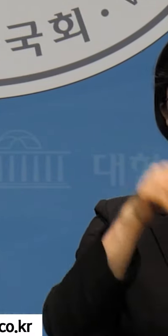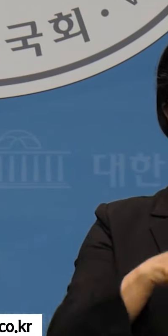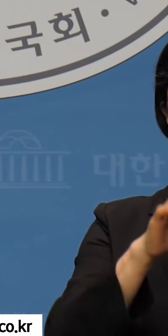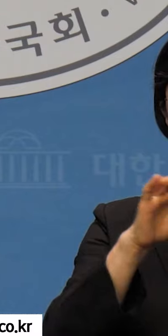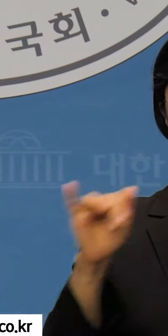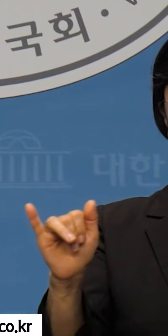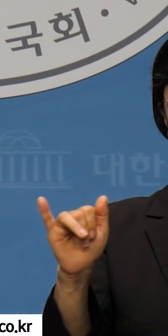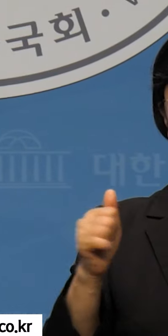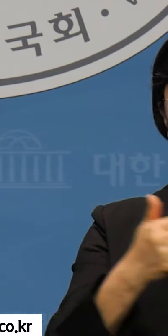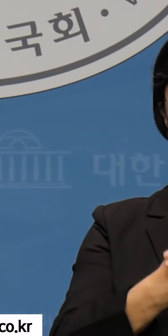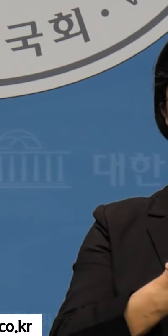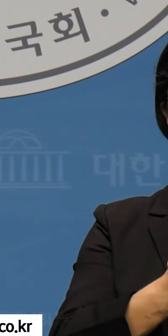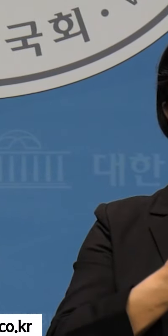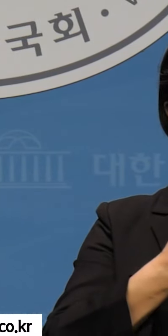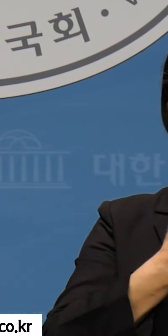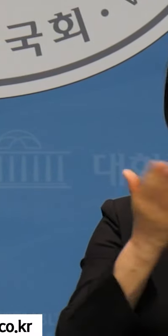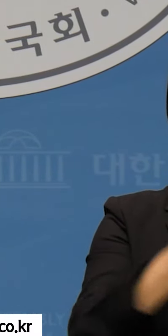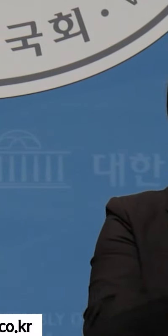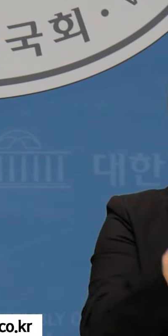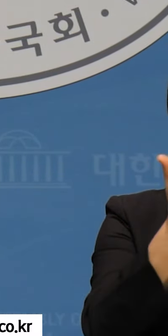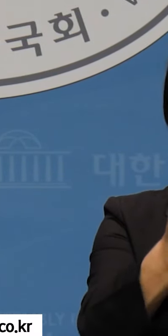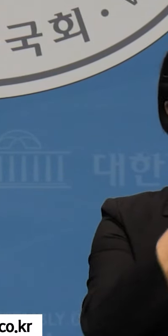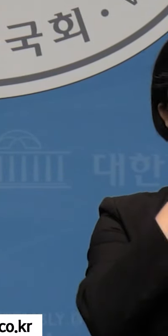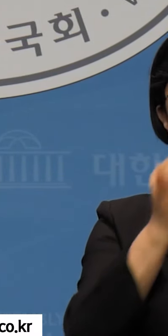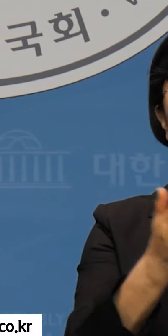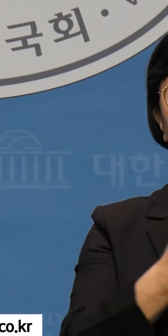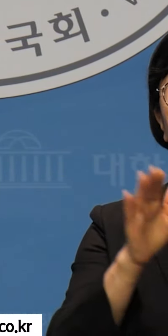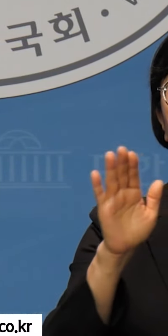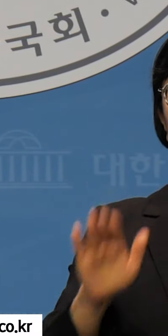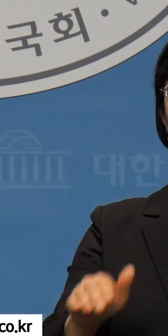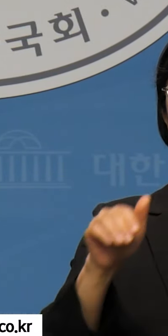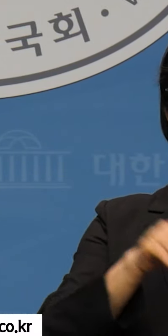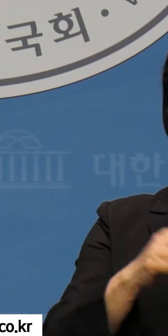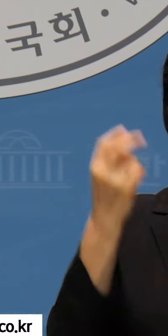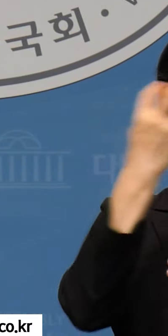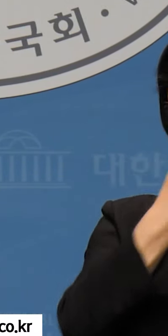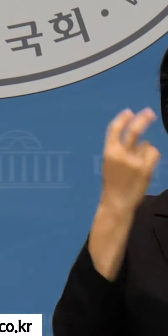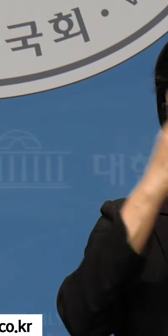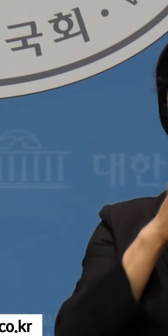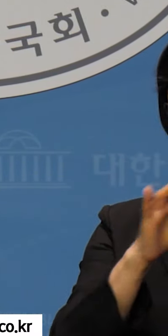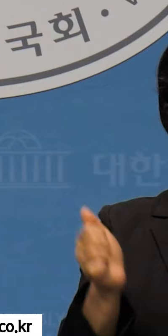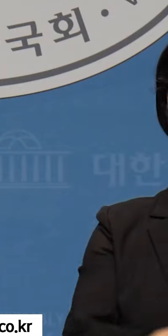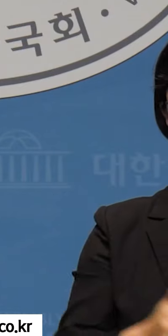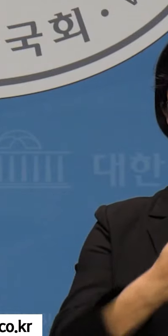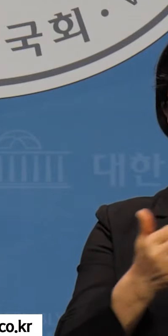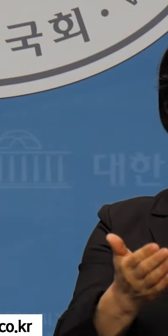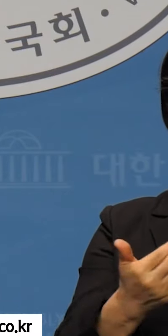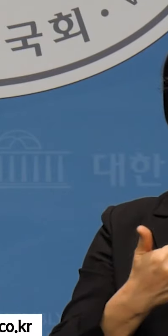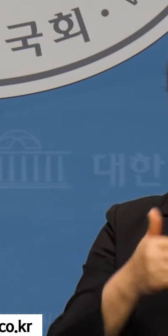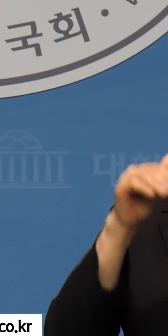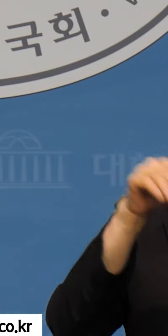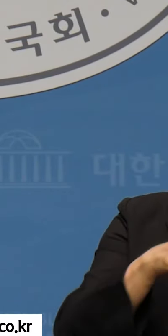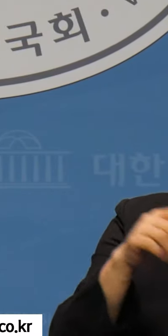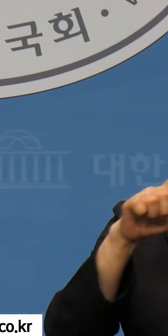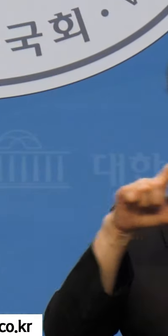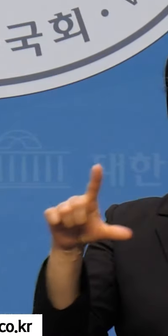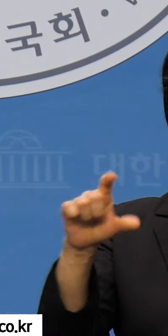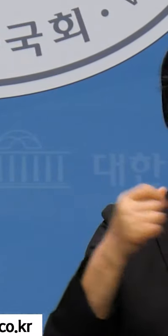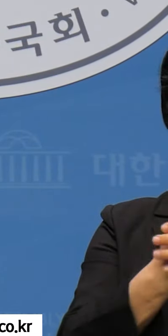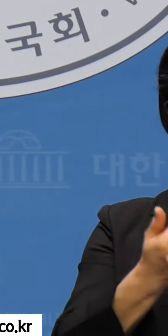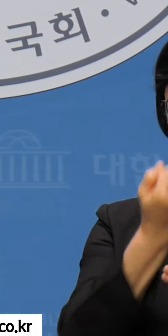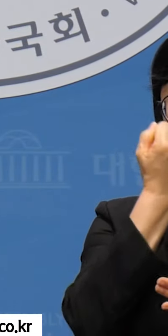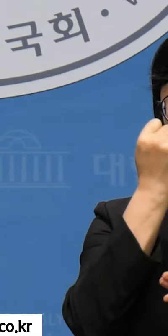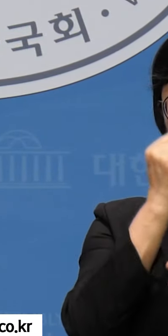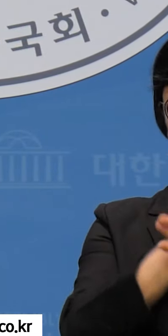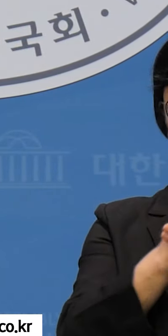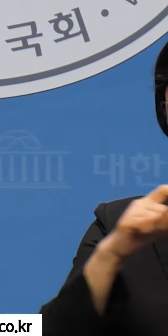선거인에게 교부하도록 되어 있다. 그런데 현재 선관위는 사전투표장에서 도장까지